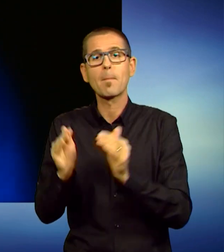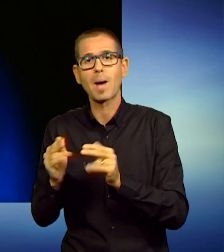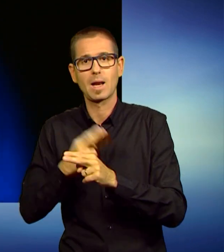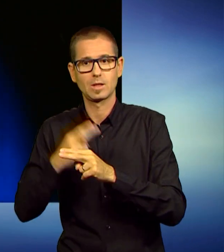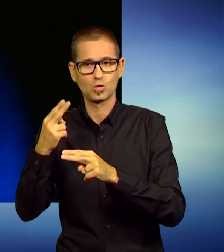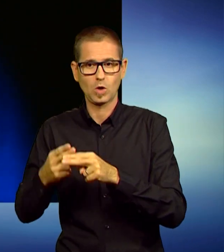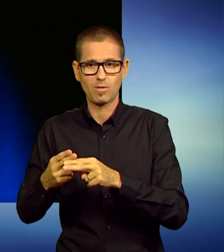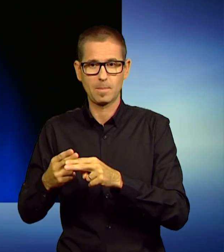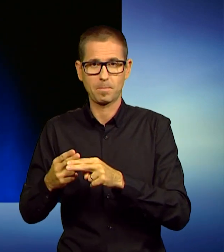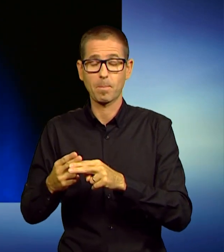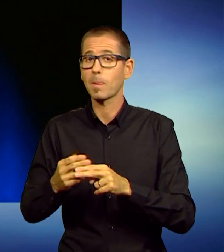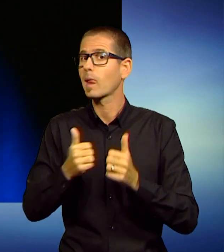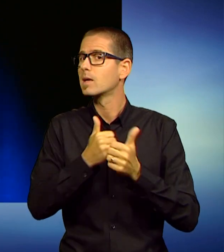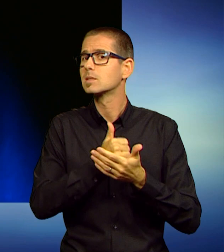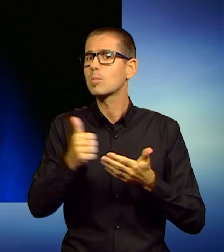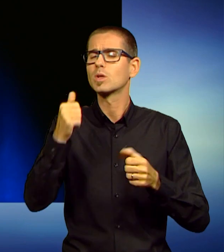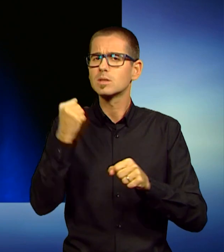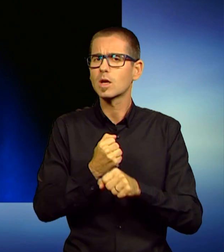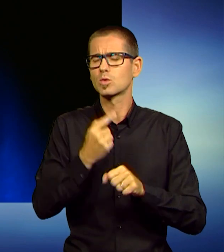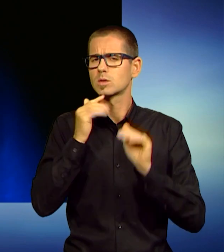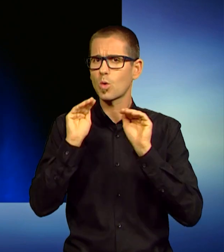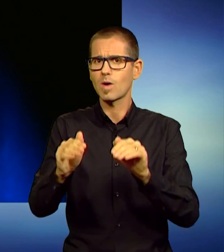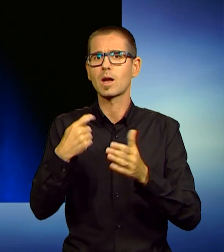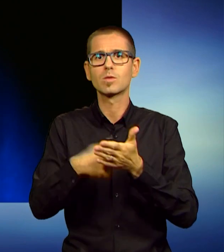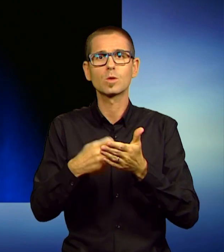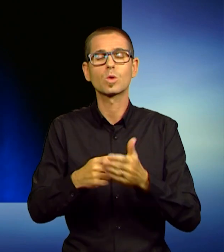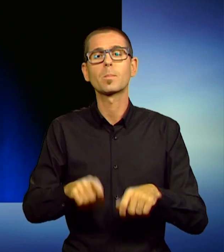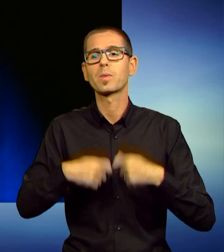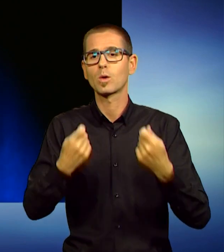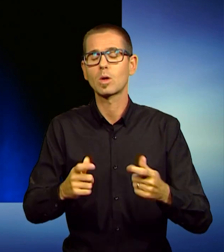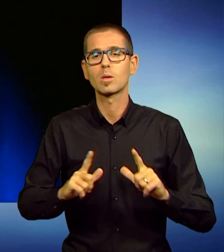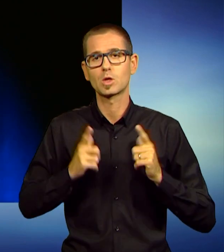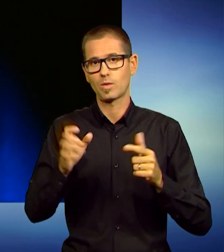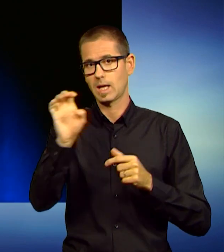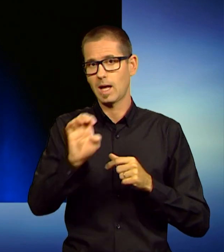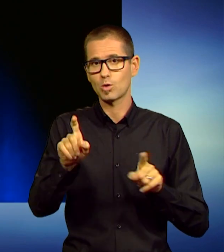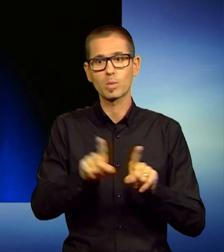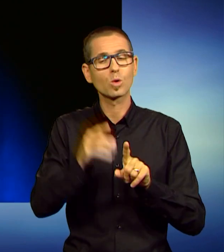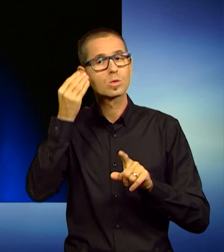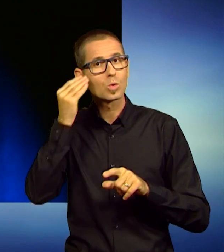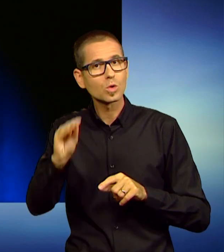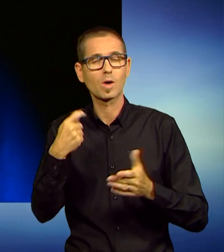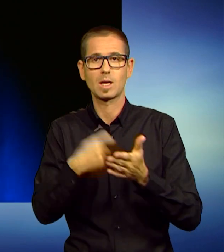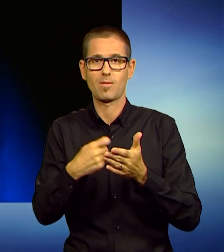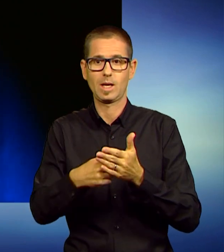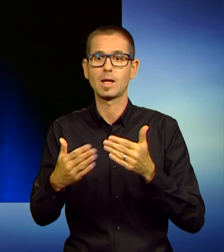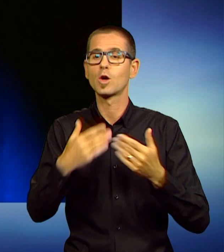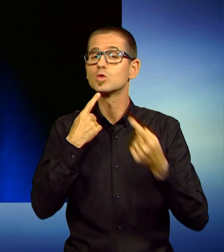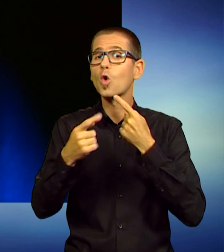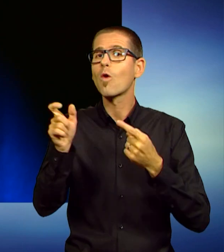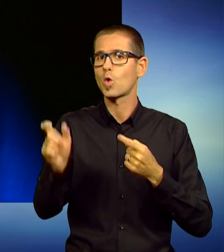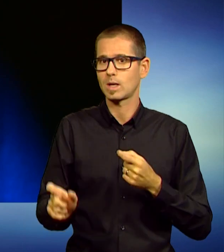države. Edino le trdno zagovarjanje vrednot zagotavlja preživetje Evrope kot spoštovanja vrednega